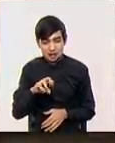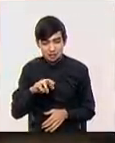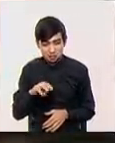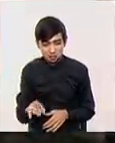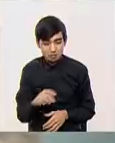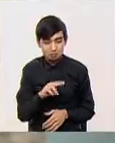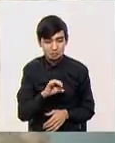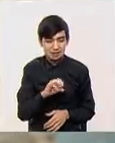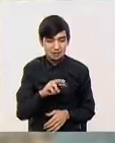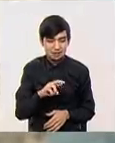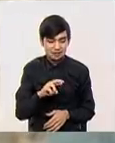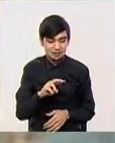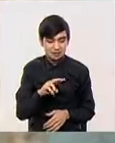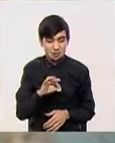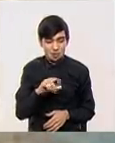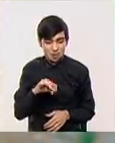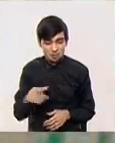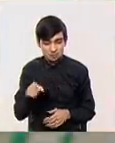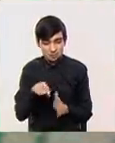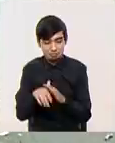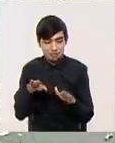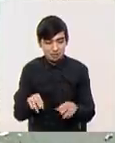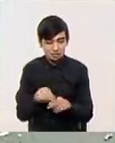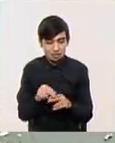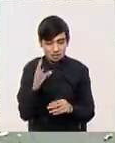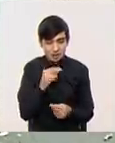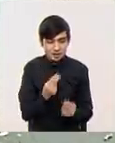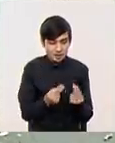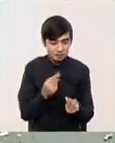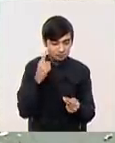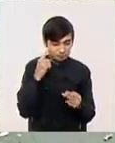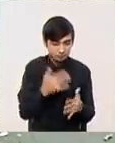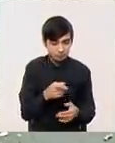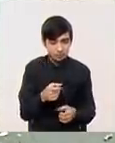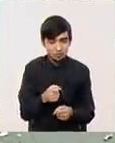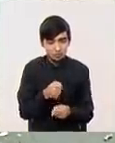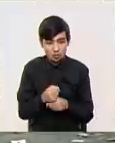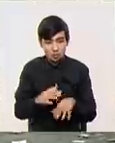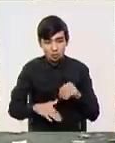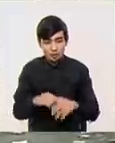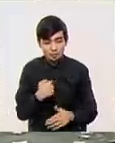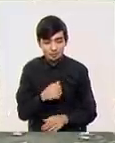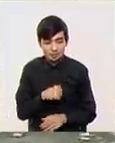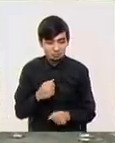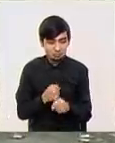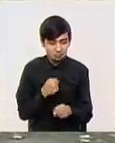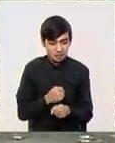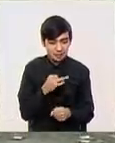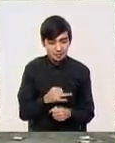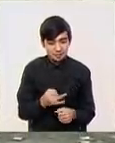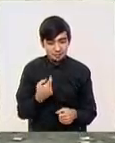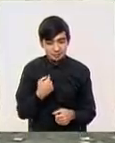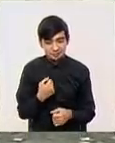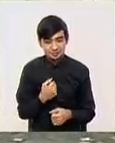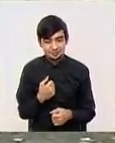Емге көнеді дейді дәрігер. Ал заңгер Камиша Есмұхамбетқызы ойын құмарлығын дейтін қолдан жасап отырмыз. Өз ерік жігерінің алдында